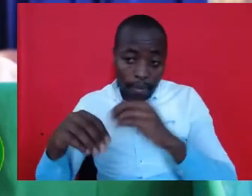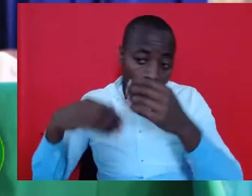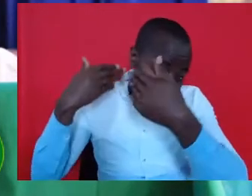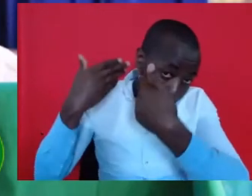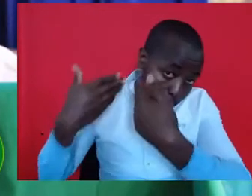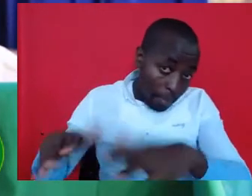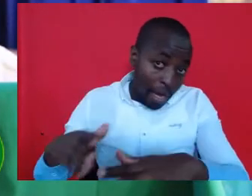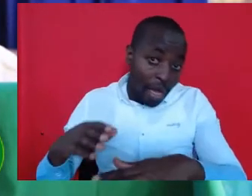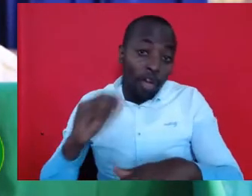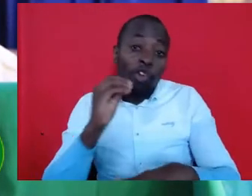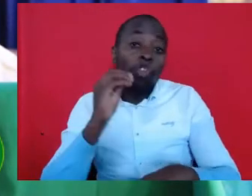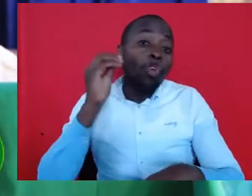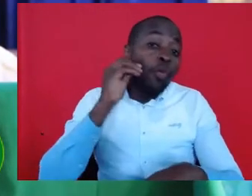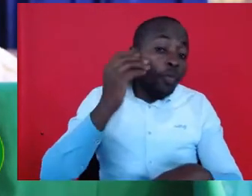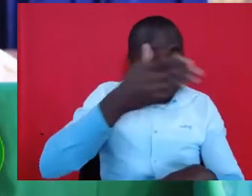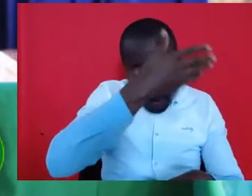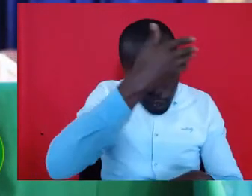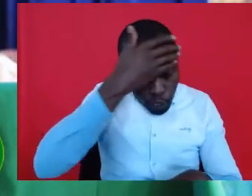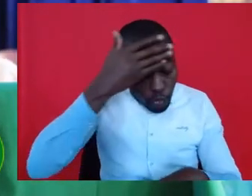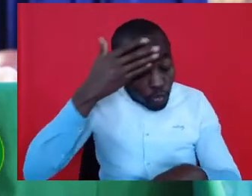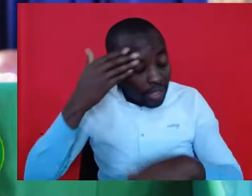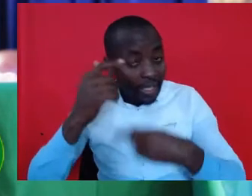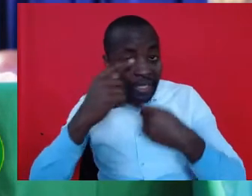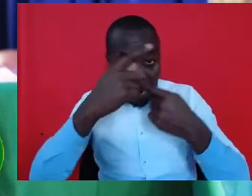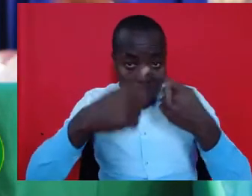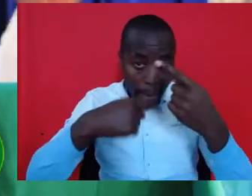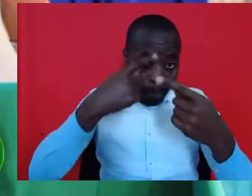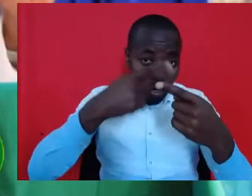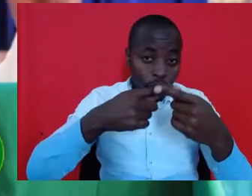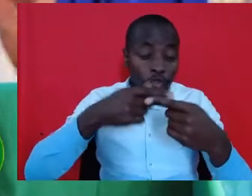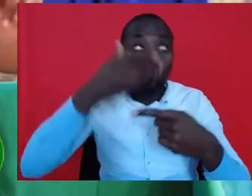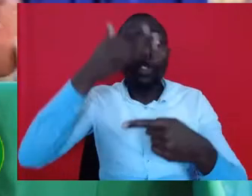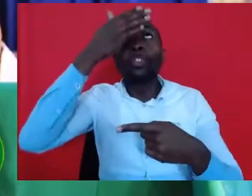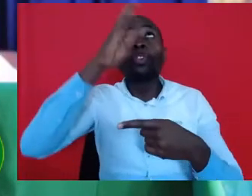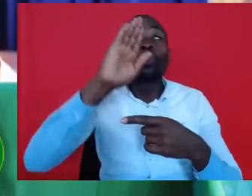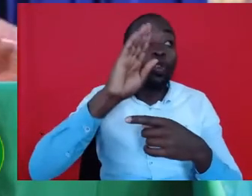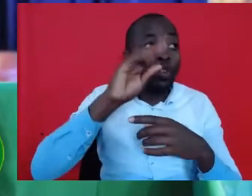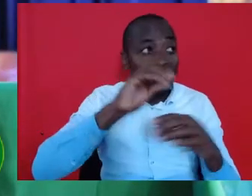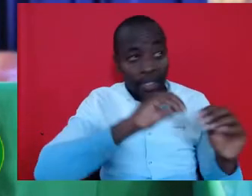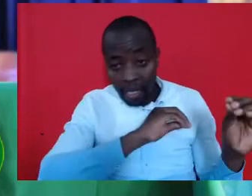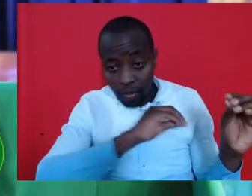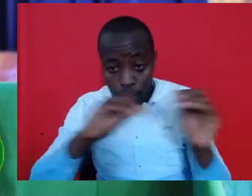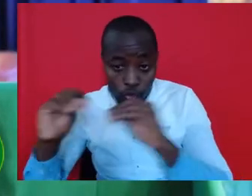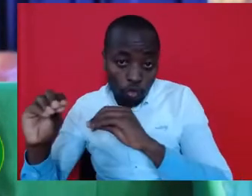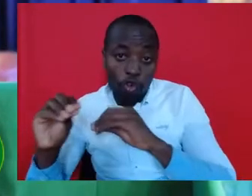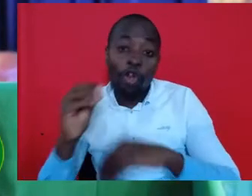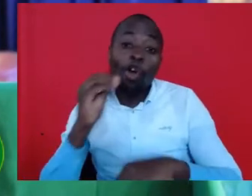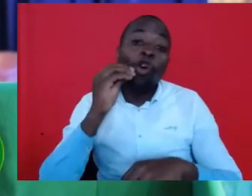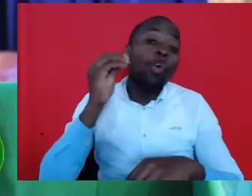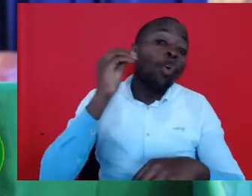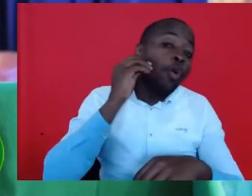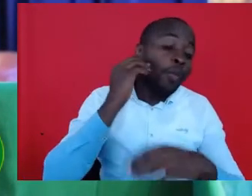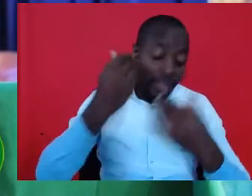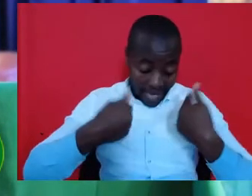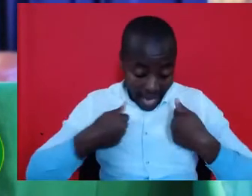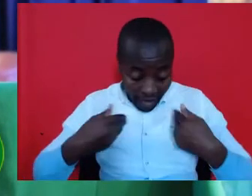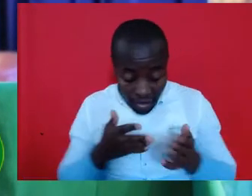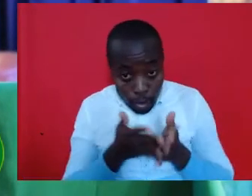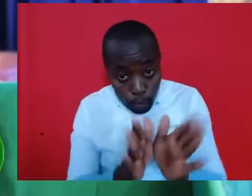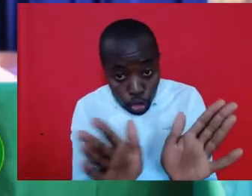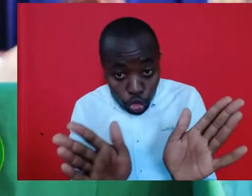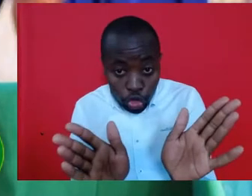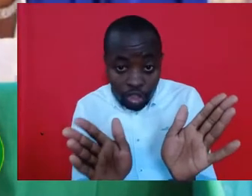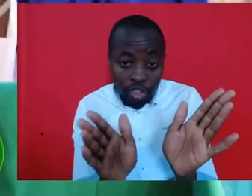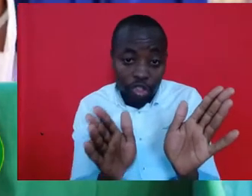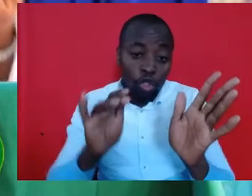walisahau mada yake Mwenyezi Mungu ilikuwa ni wamerudishwa nyumbani, wamepata nafasi